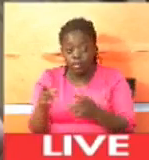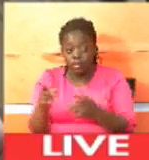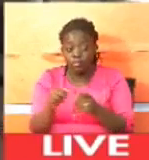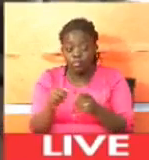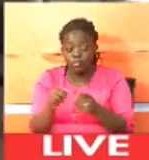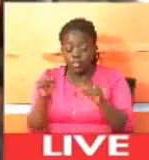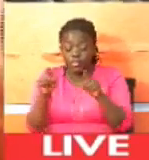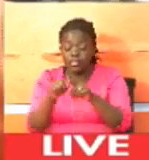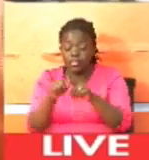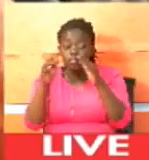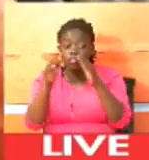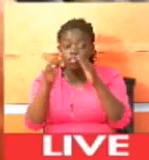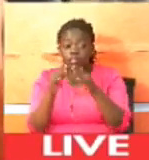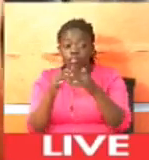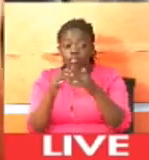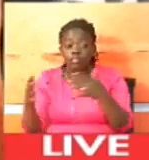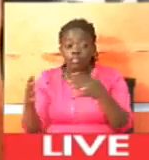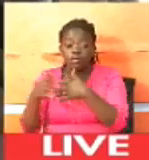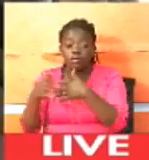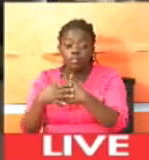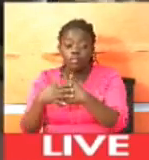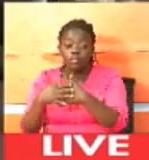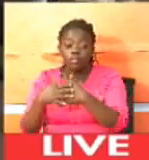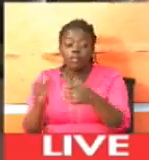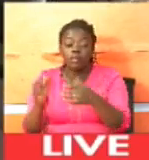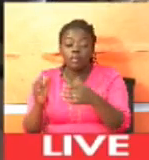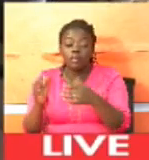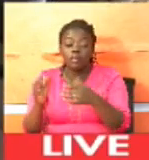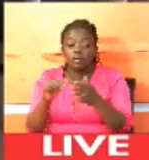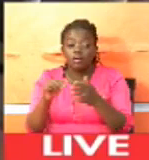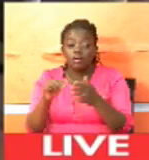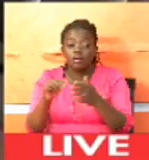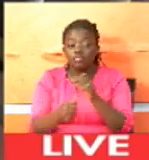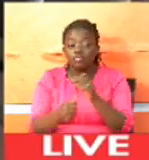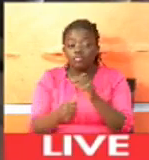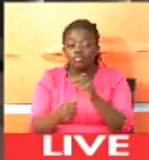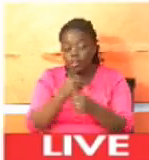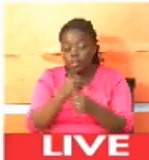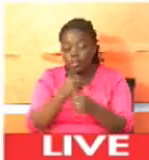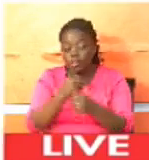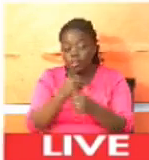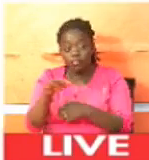basula ku mizigo gye gimu n'aggala geeti nga bw'amubuuza ensonga emwagaza bba.